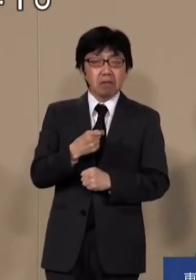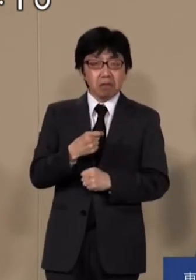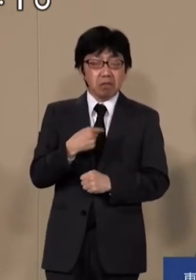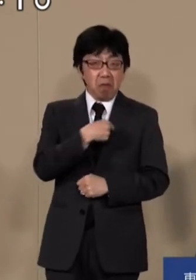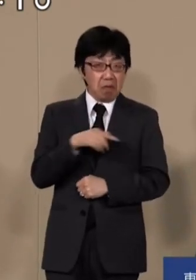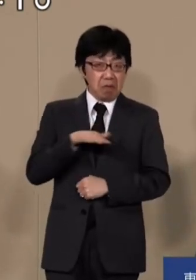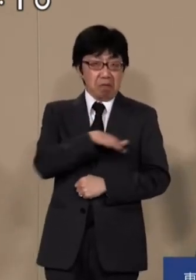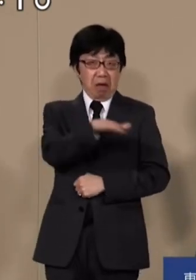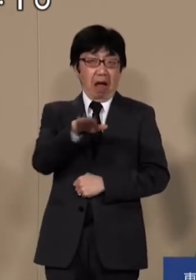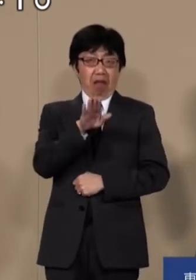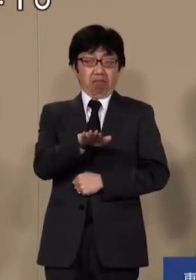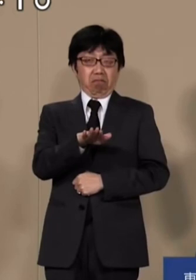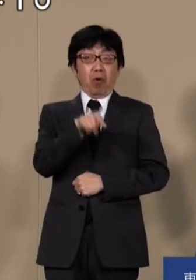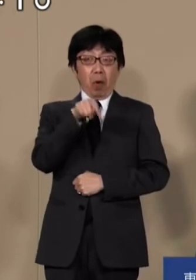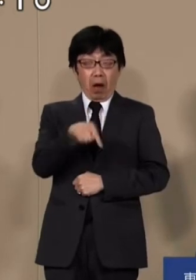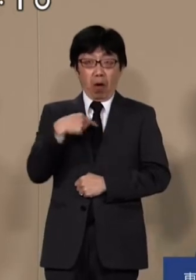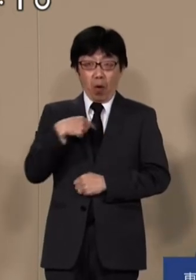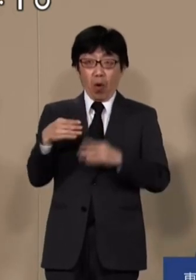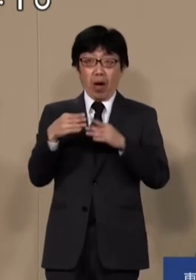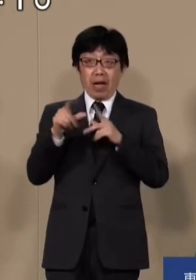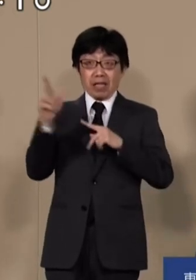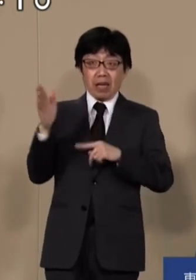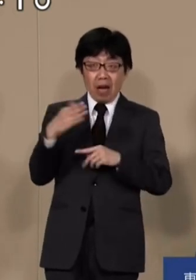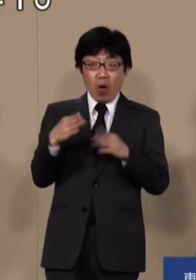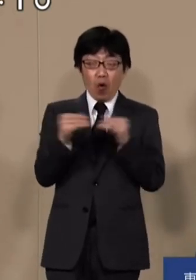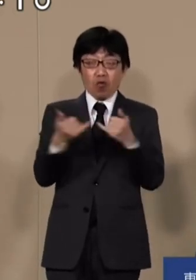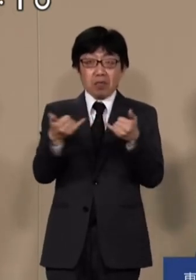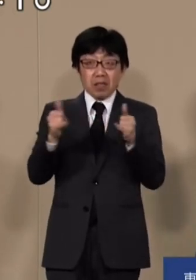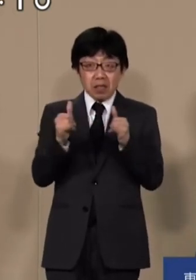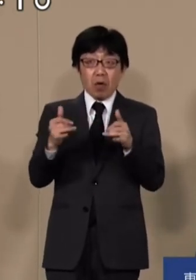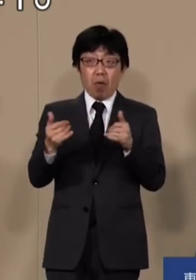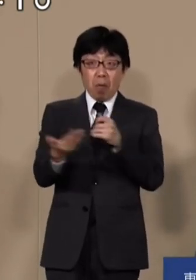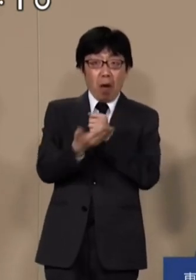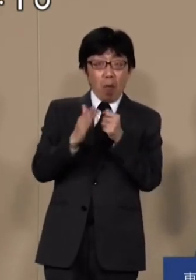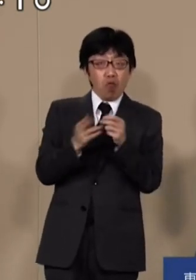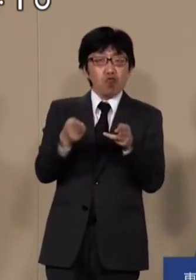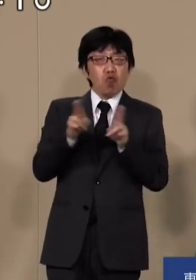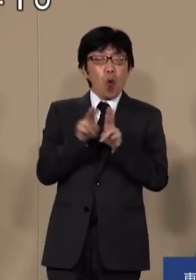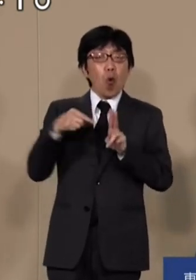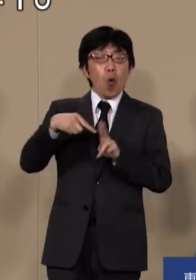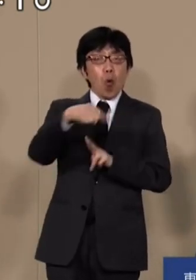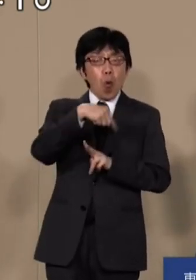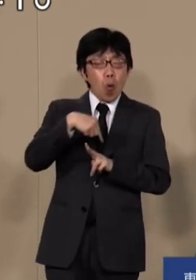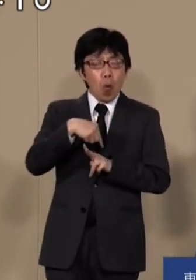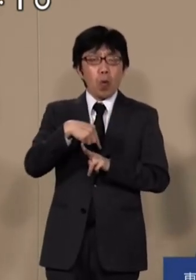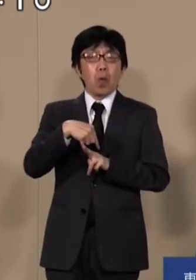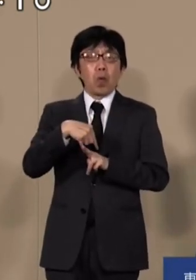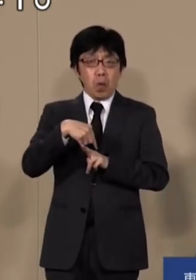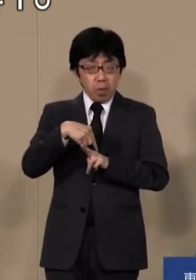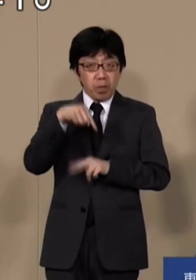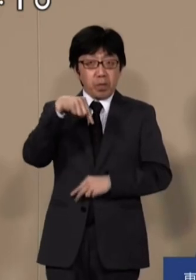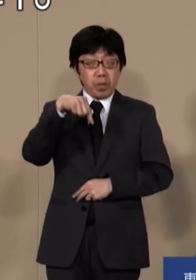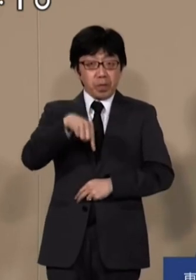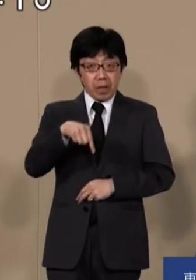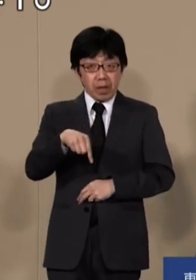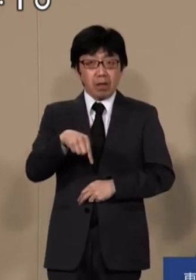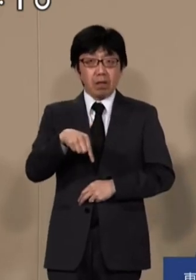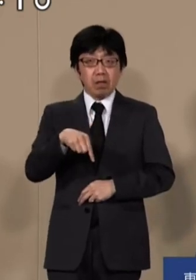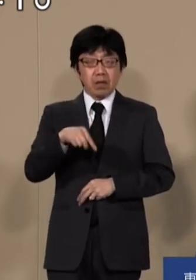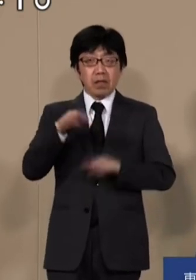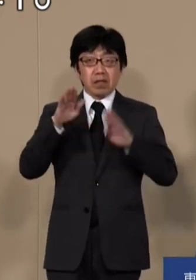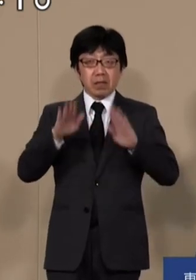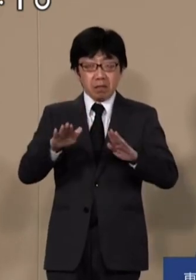私たちNHKから国民を守る党です情報取得の手段も多様になった現代に